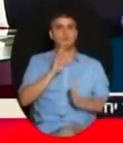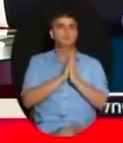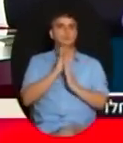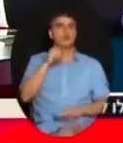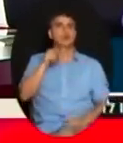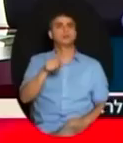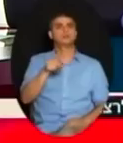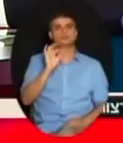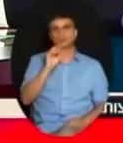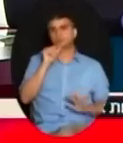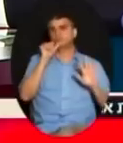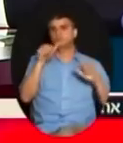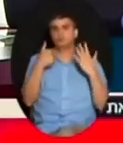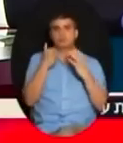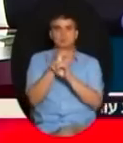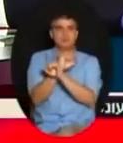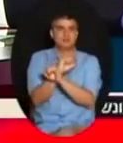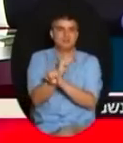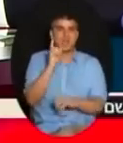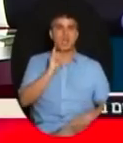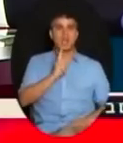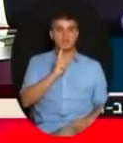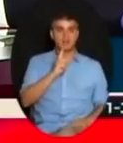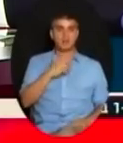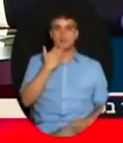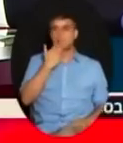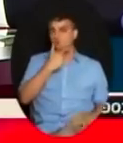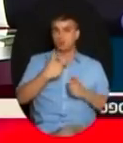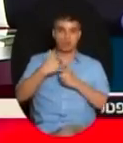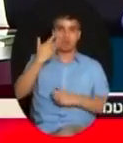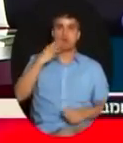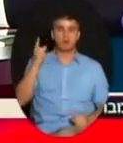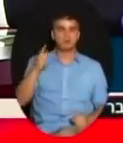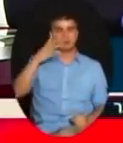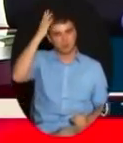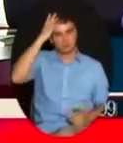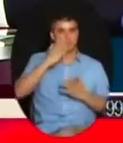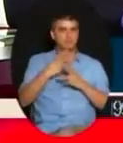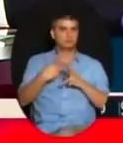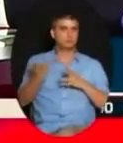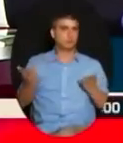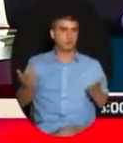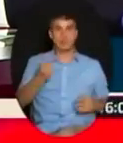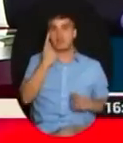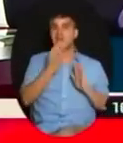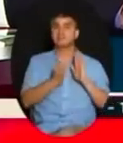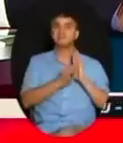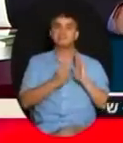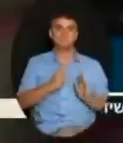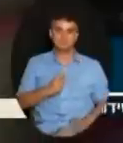הזה של 6 שנות מאסר. אבל בפרשת הולילנד, אולמרט זוכה באחד